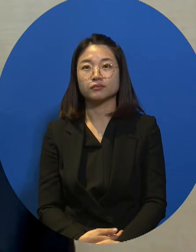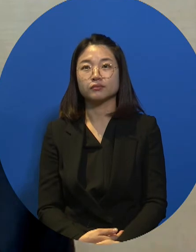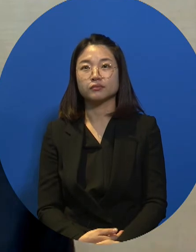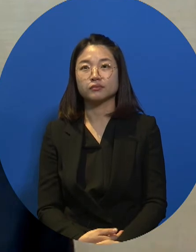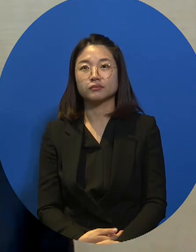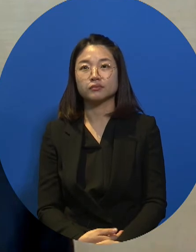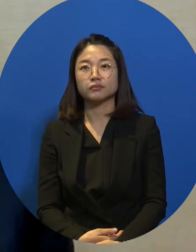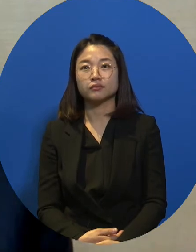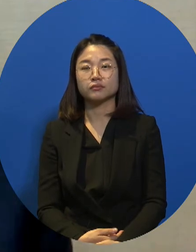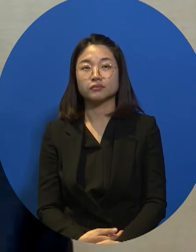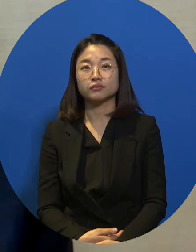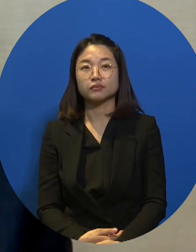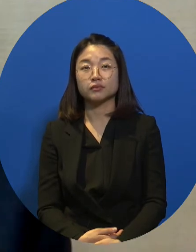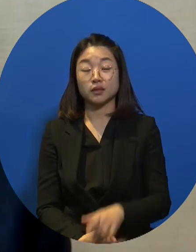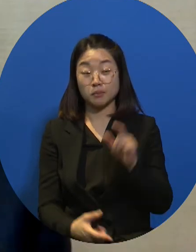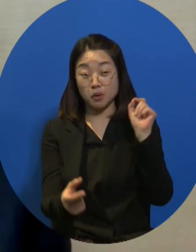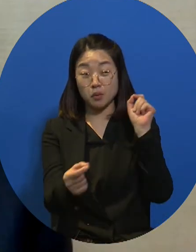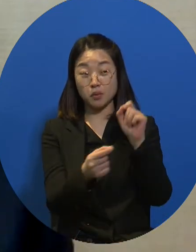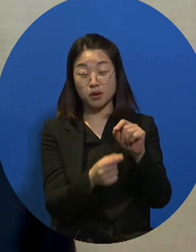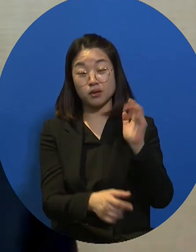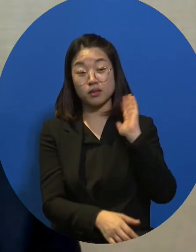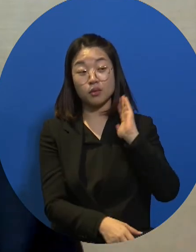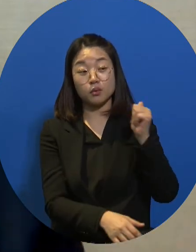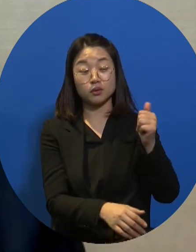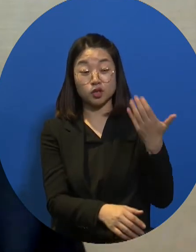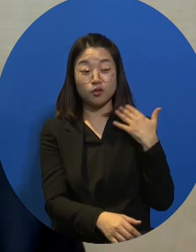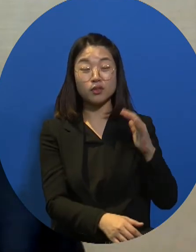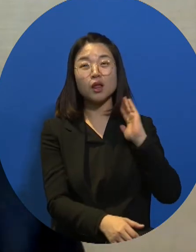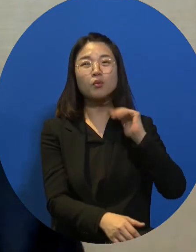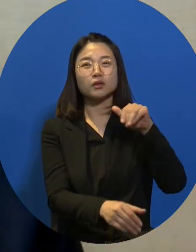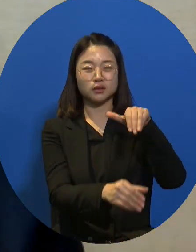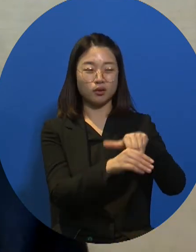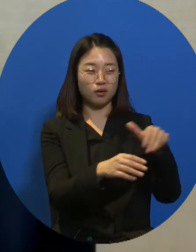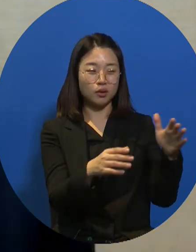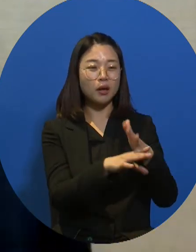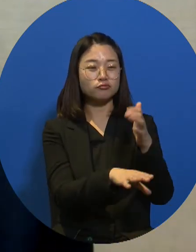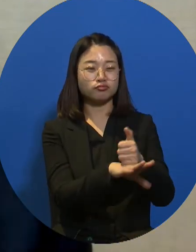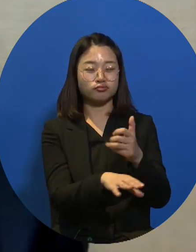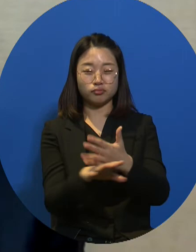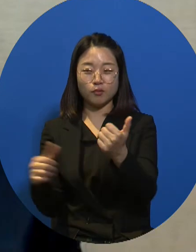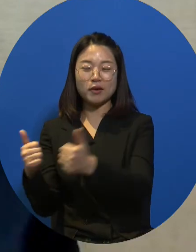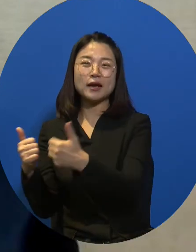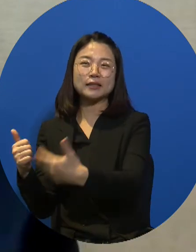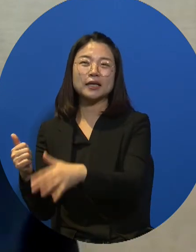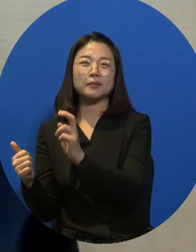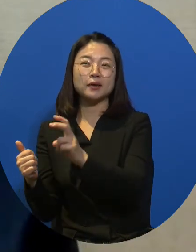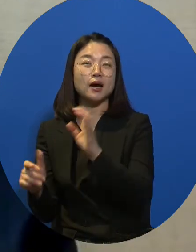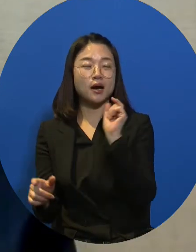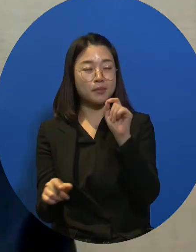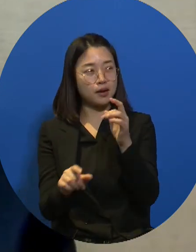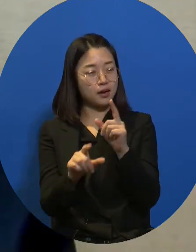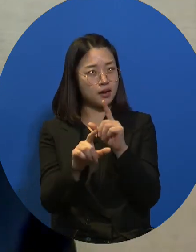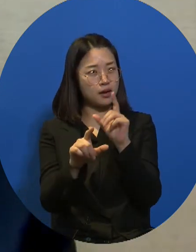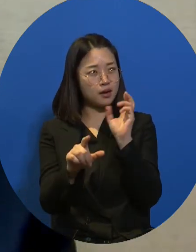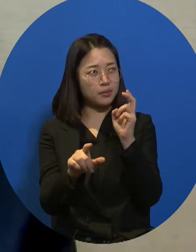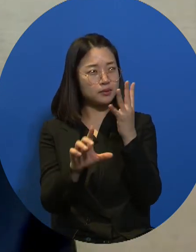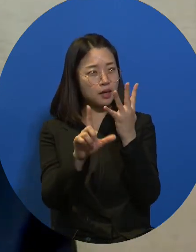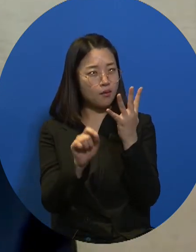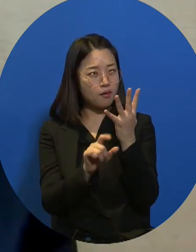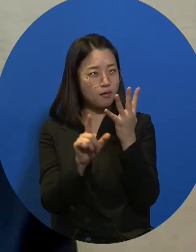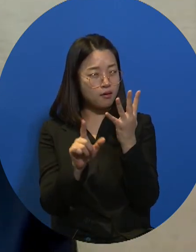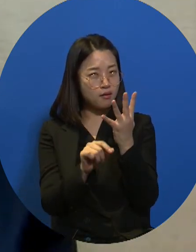이제 대통령 선거가 있고 그래서 좀 이렇게 미뤄진 게 아닌가라는 생각도 있고요. 아마 4월 정도